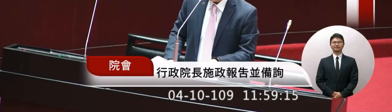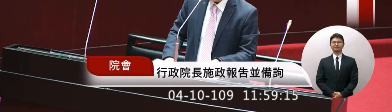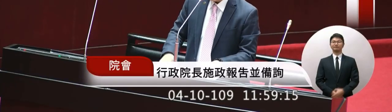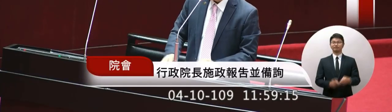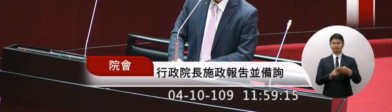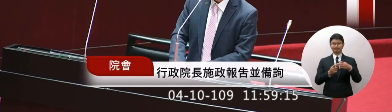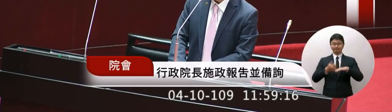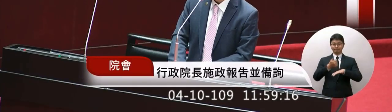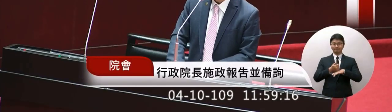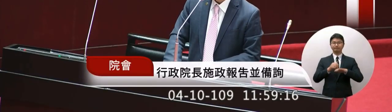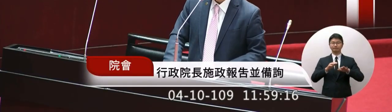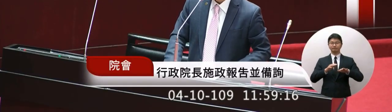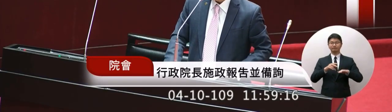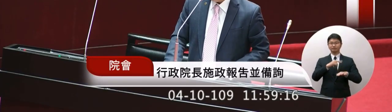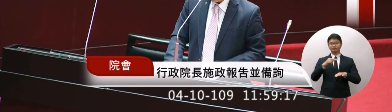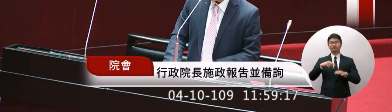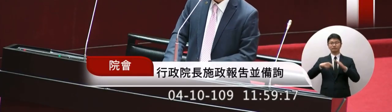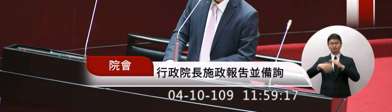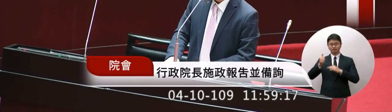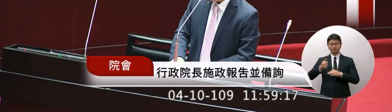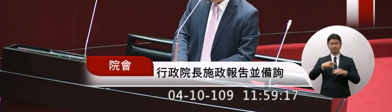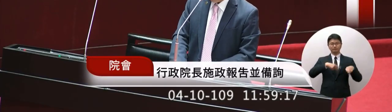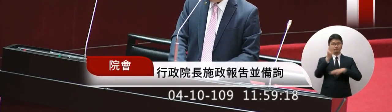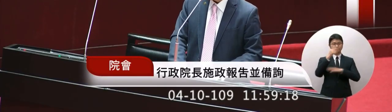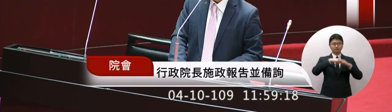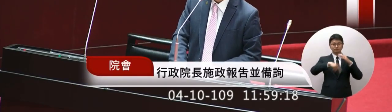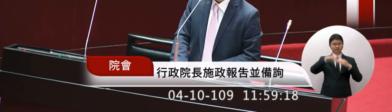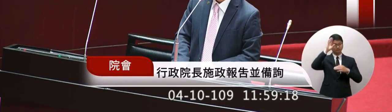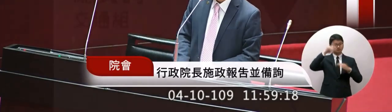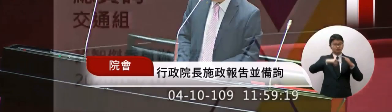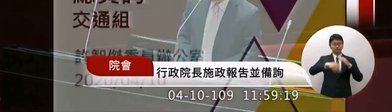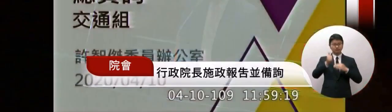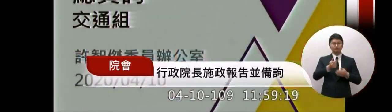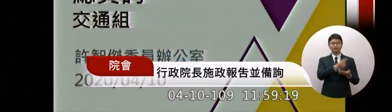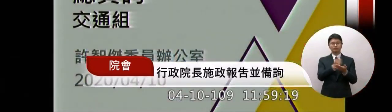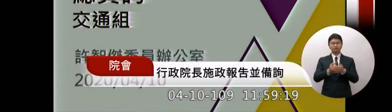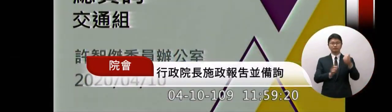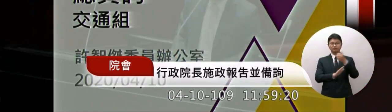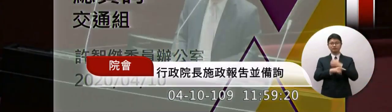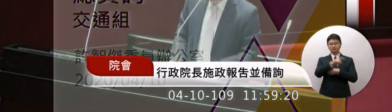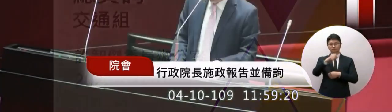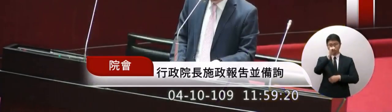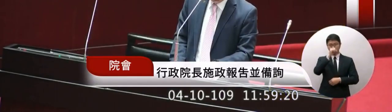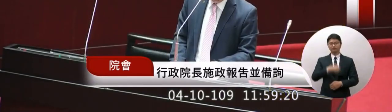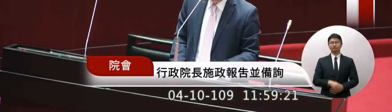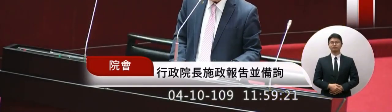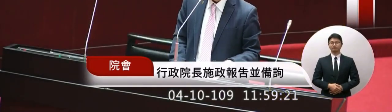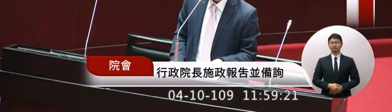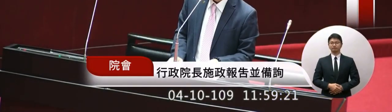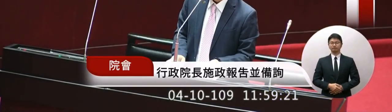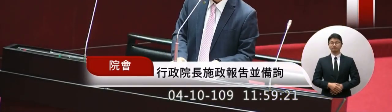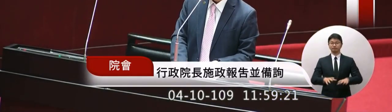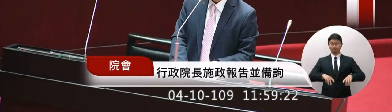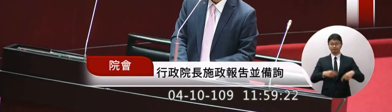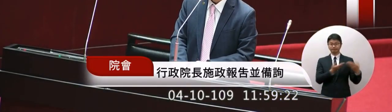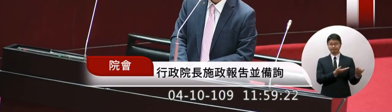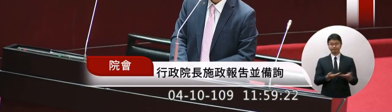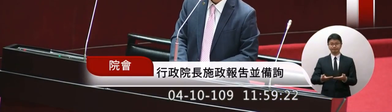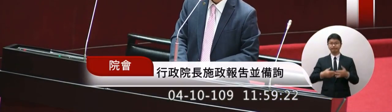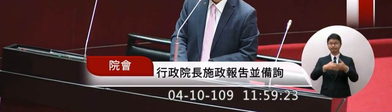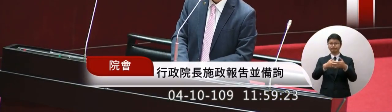好，主席，我们游院长还有行政院苏院长哈，各位同仁大家好。好，我们先请那个部